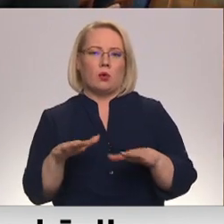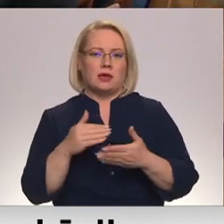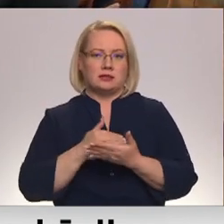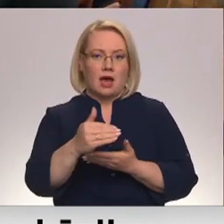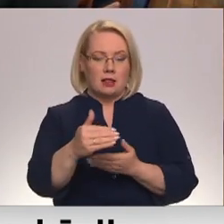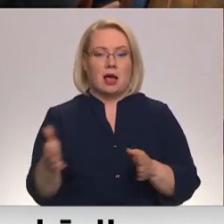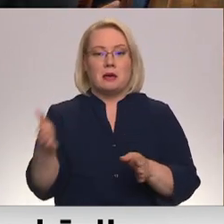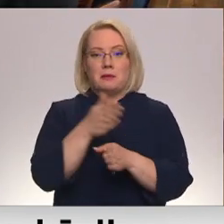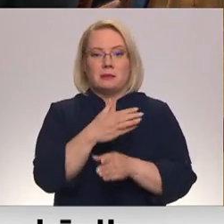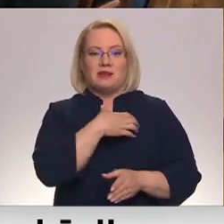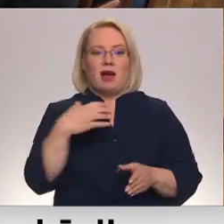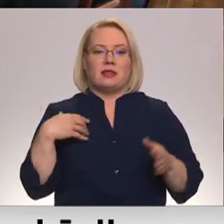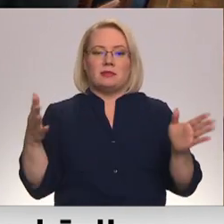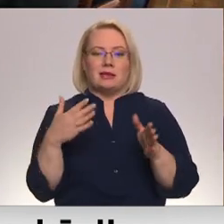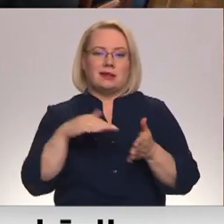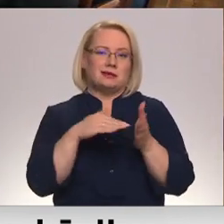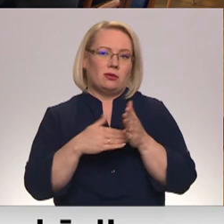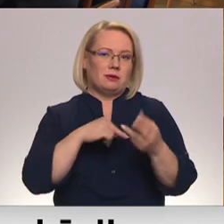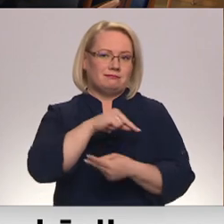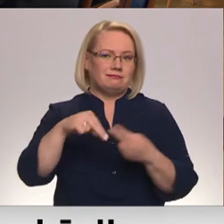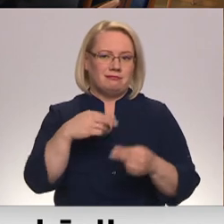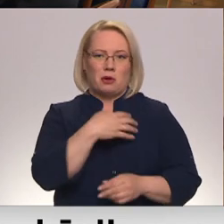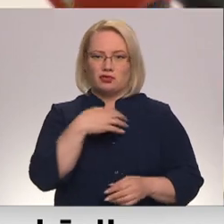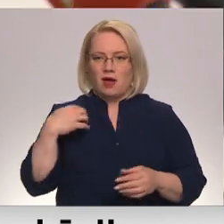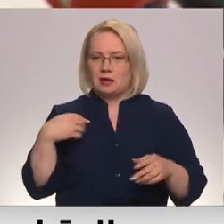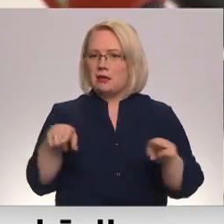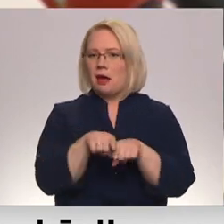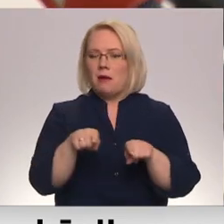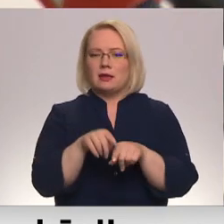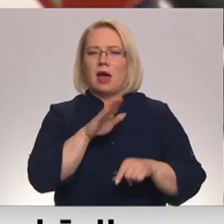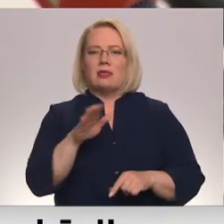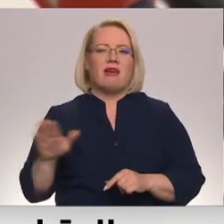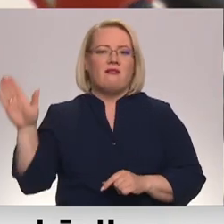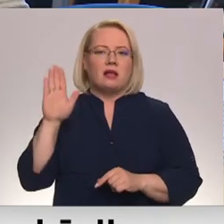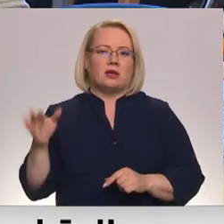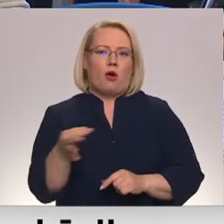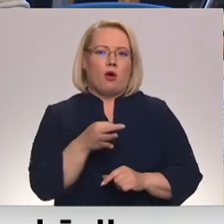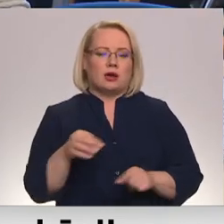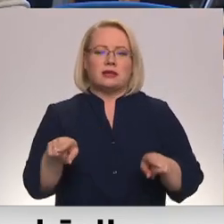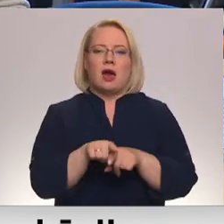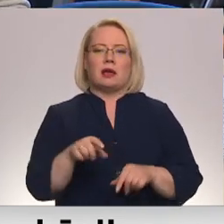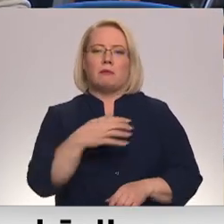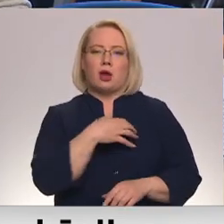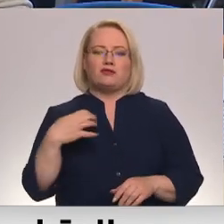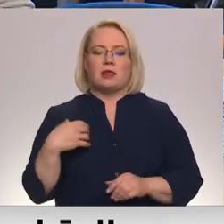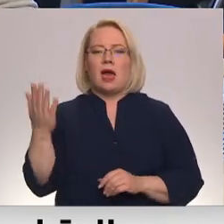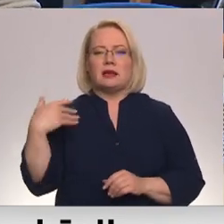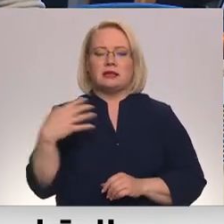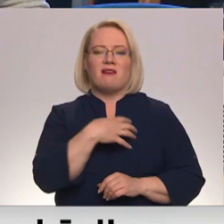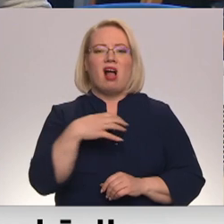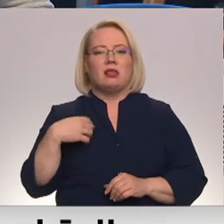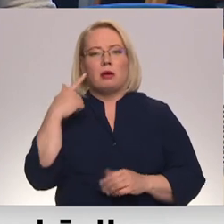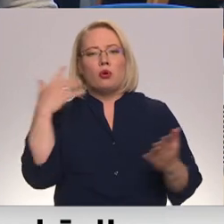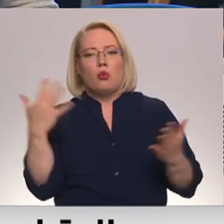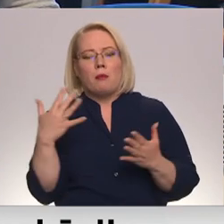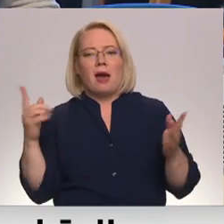valdības sēdes radušos situāciju apspried arī vairākas pašvaldības, tāpat kā nevalstiskās organizācijas, arī pašvaldības aicina valdību domāt nevien